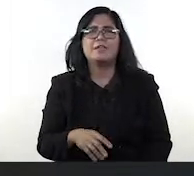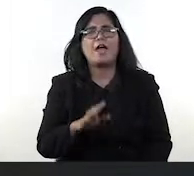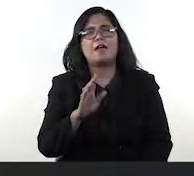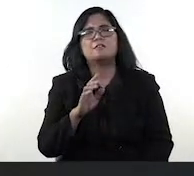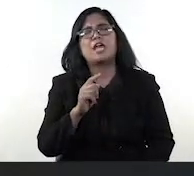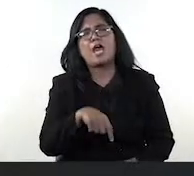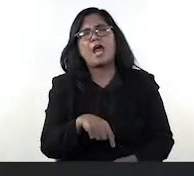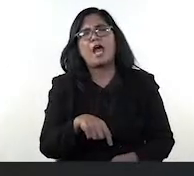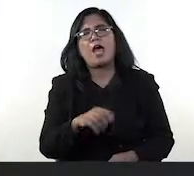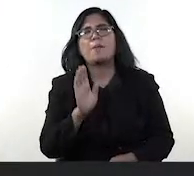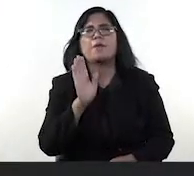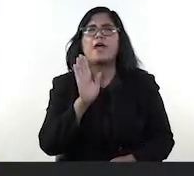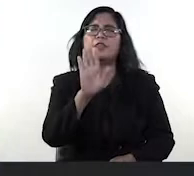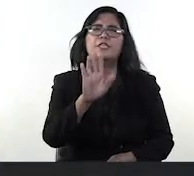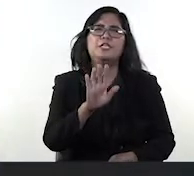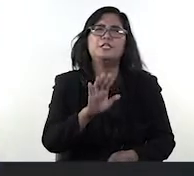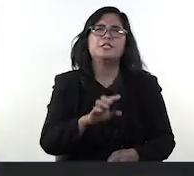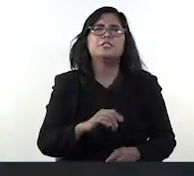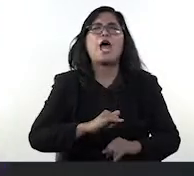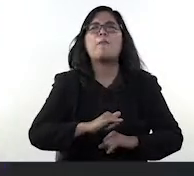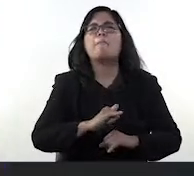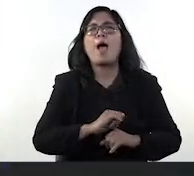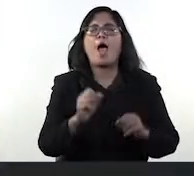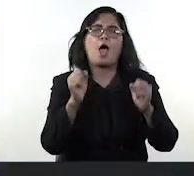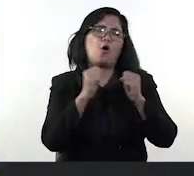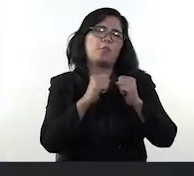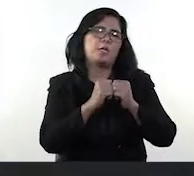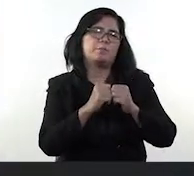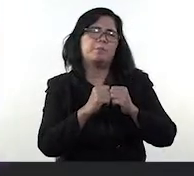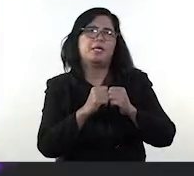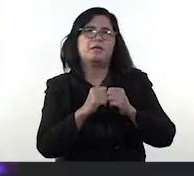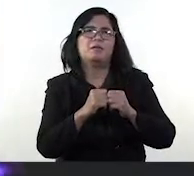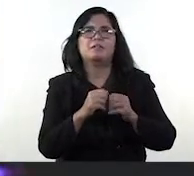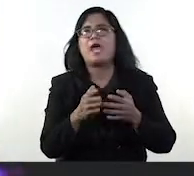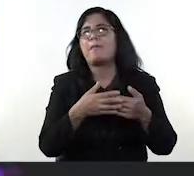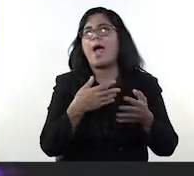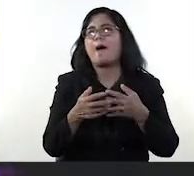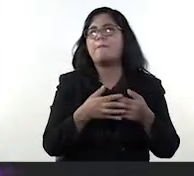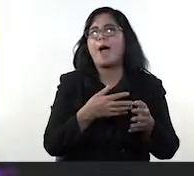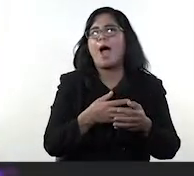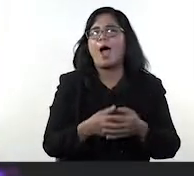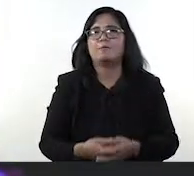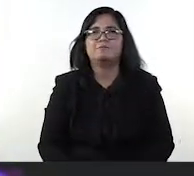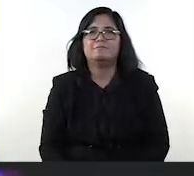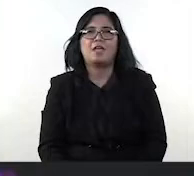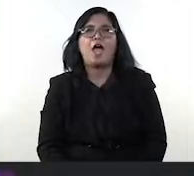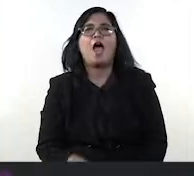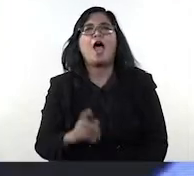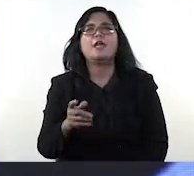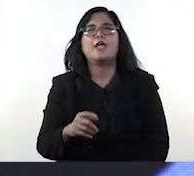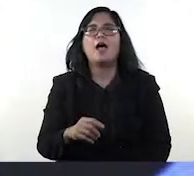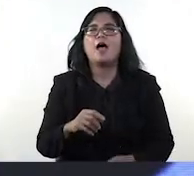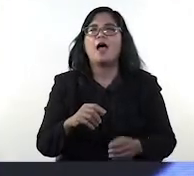Apakah nanti ataukah sekarang Yang penting kan kita udah berkomitmen jadi nggak papalah kita melalui hubungan seks toada pengamannya